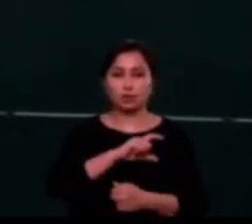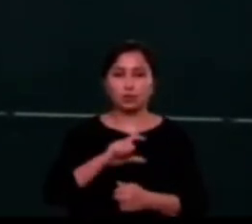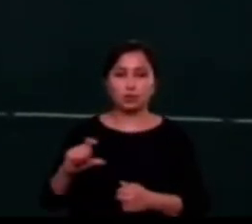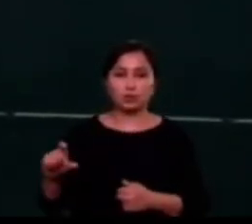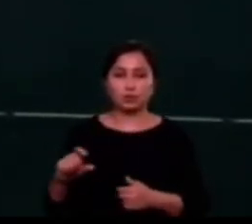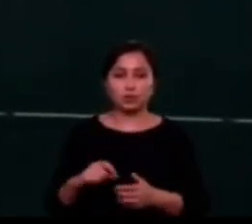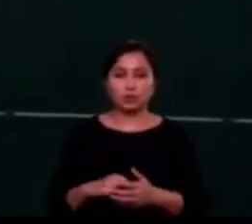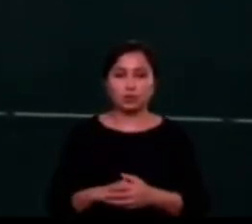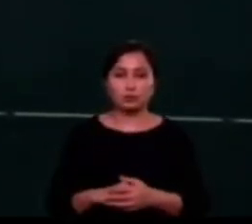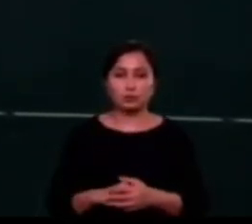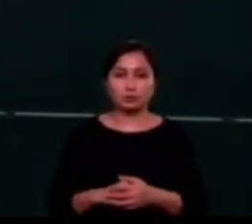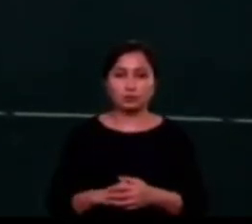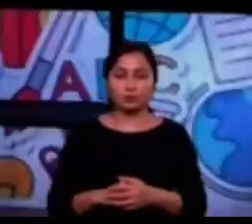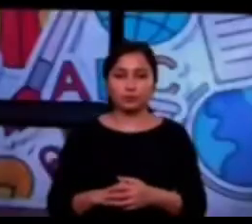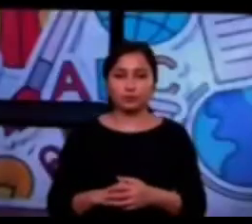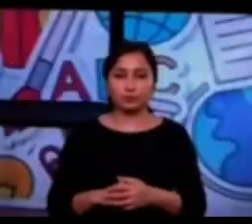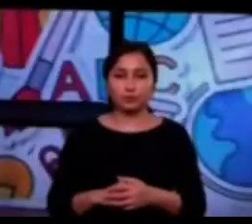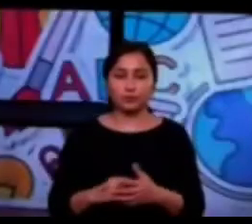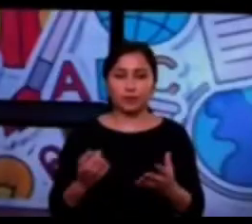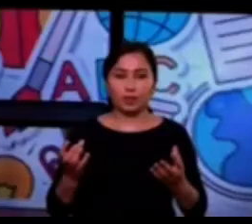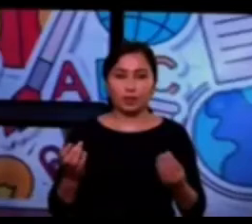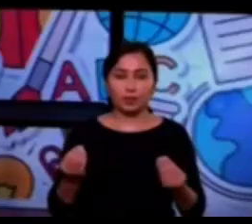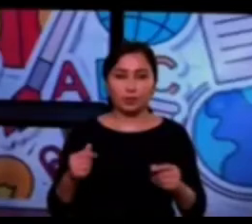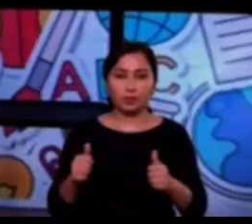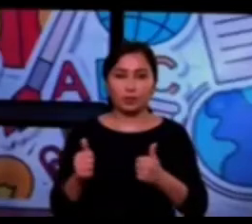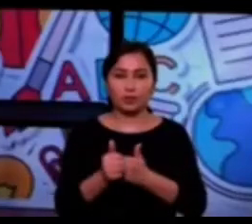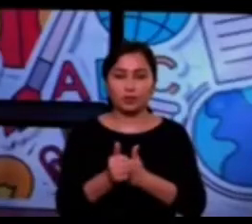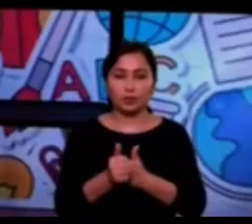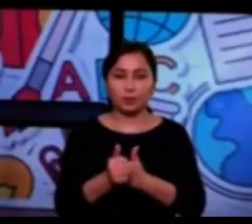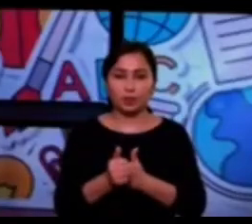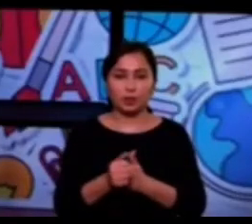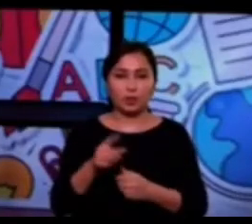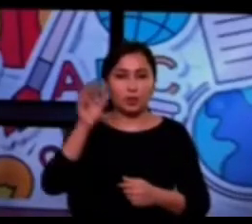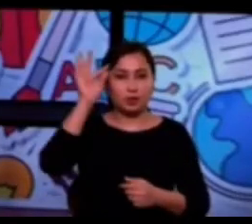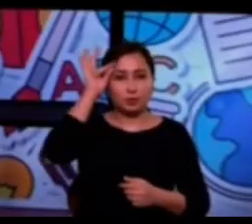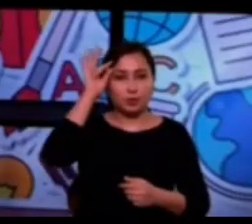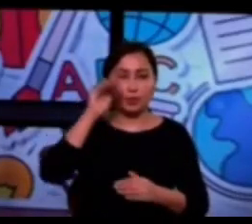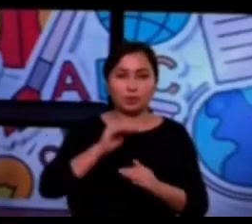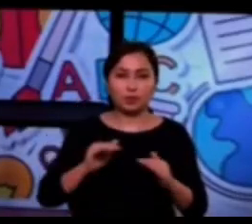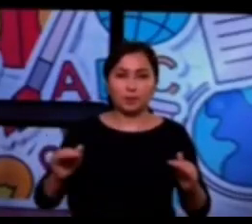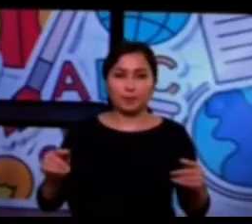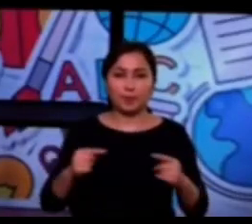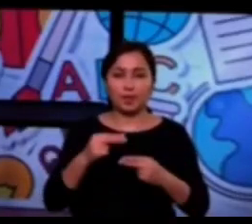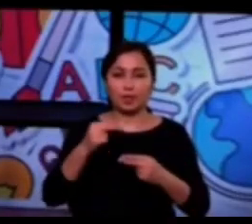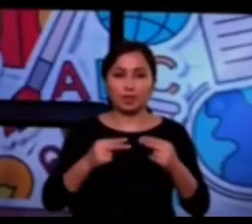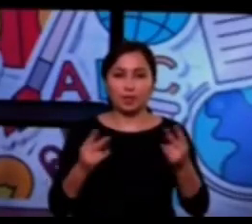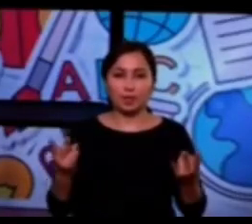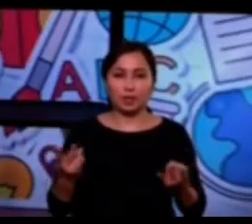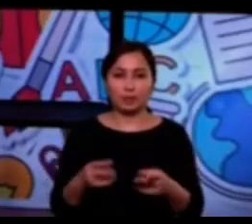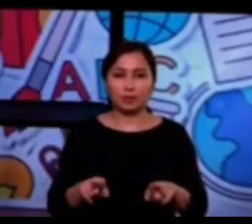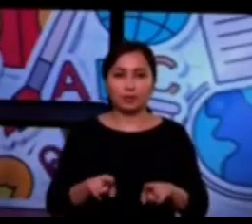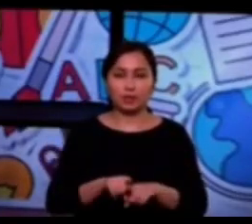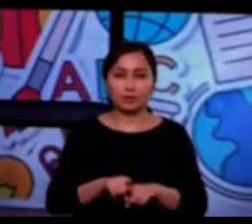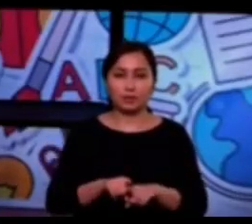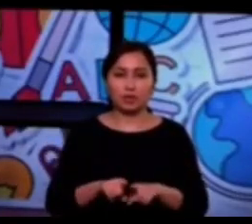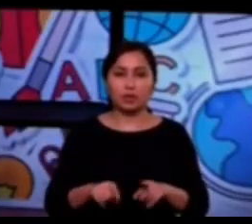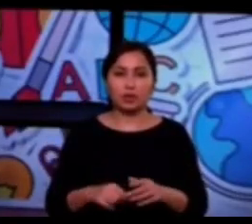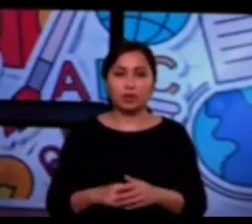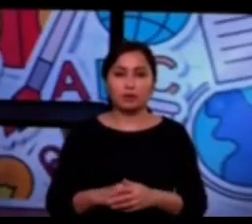строки. И еще раз рядышком. Не забывайте, ребятки, что расстояние должно быть